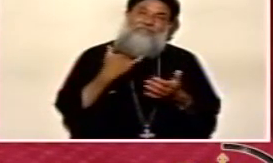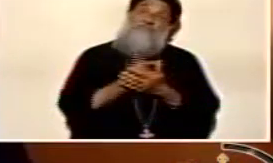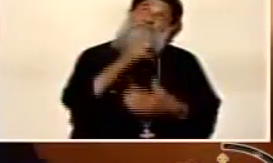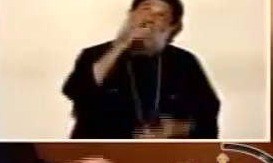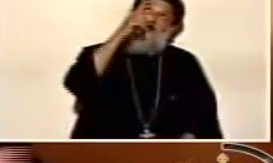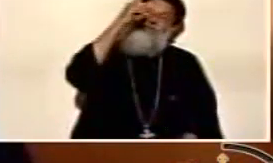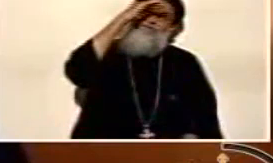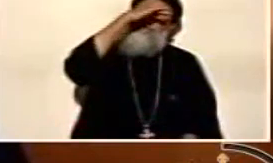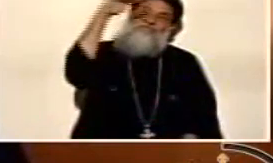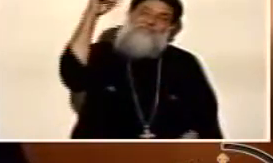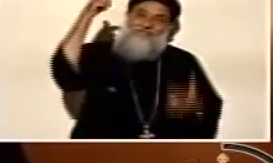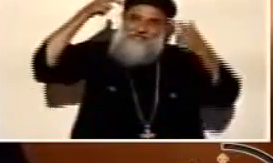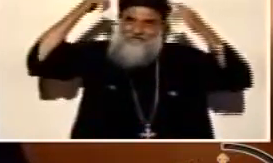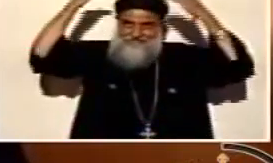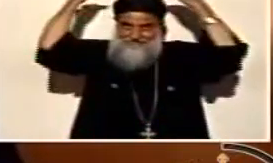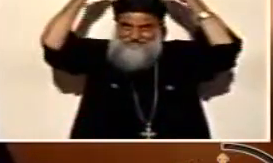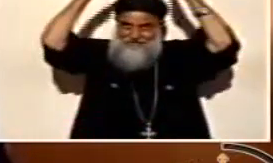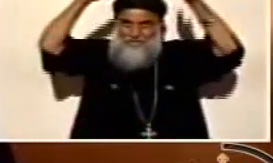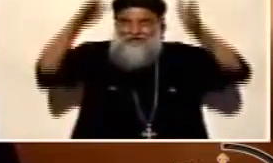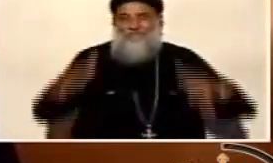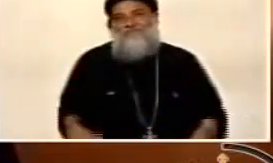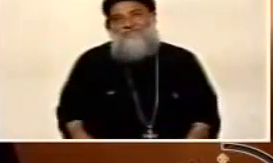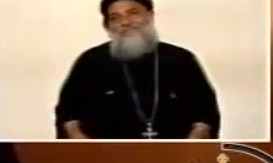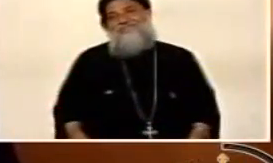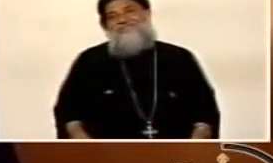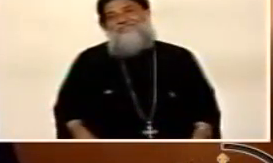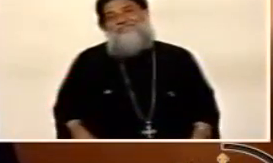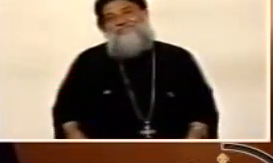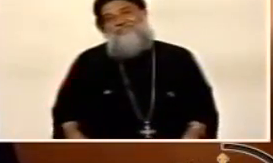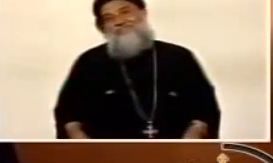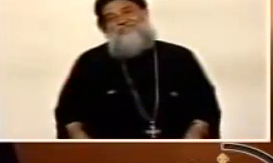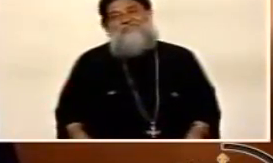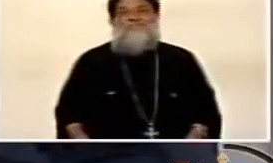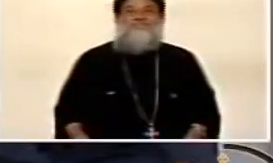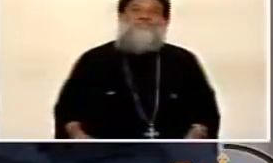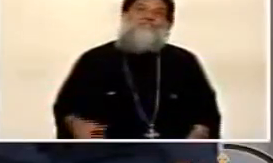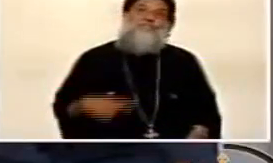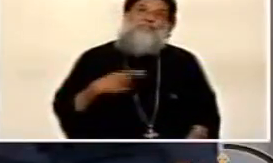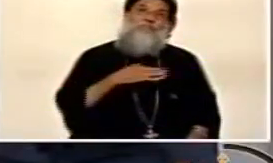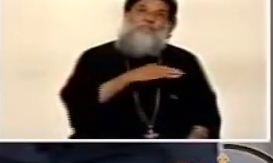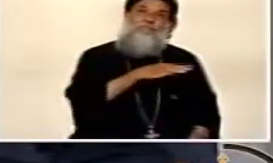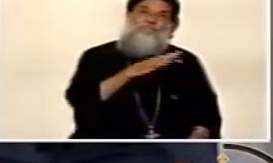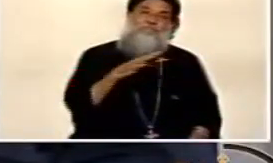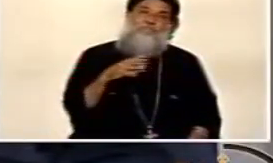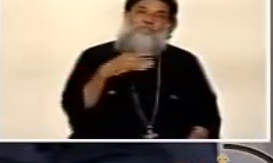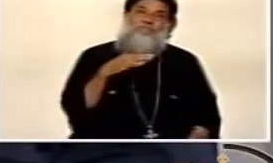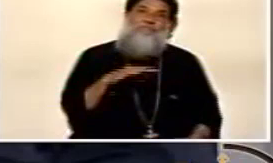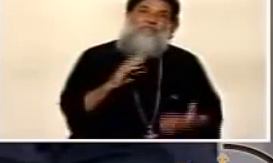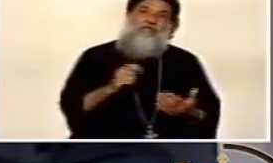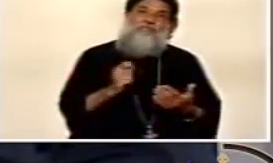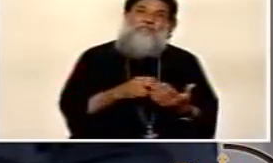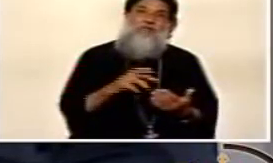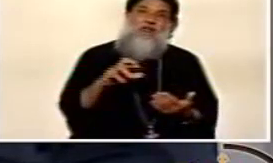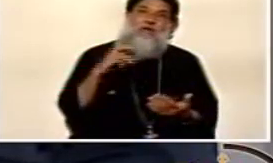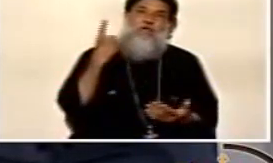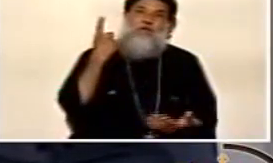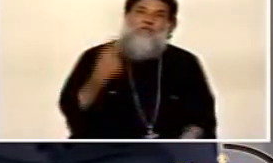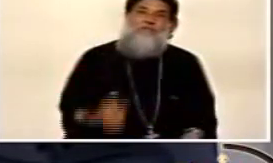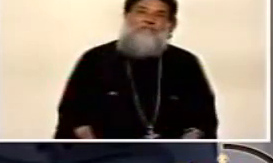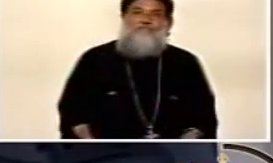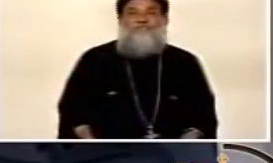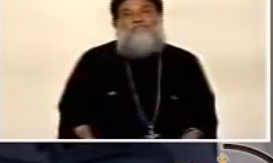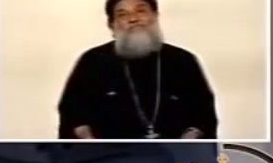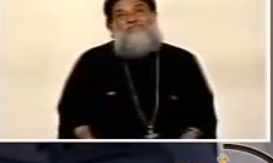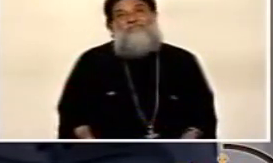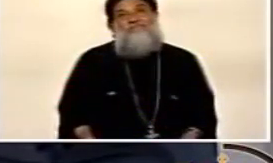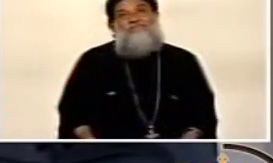المجد الأبدي يبقى خد كل حاجة. خد كل حاجة. في البراكسيس سيدنا في نفس قراءات الأحد الأول